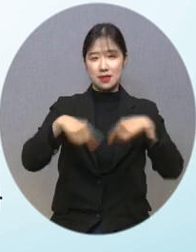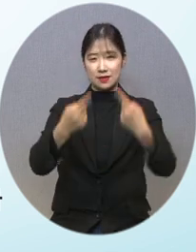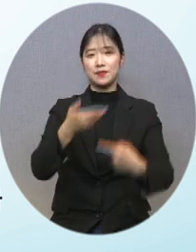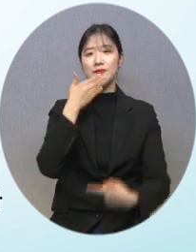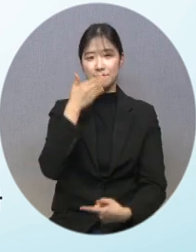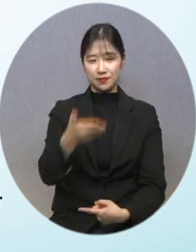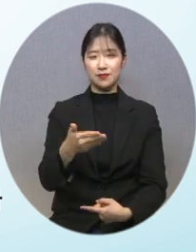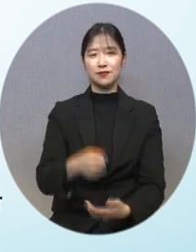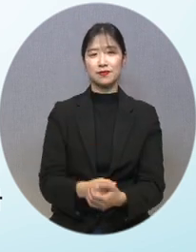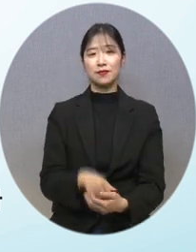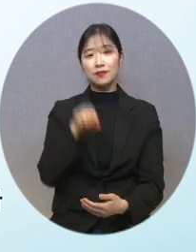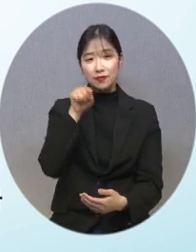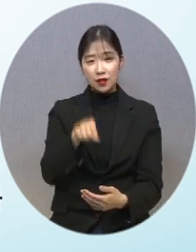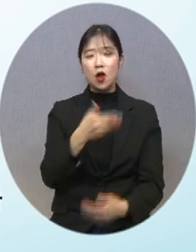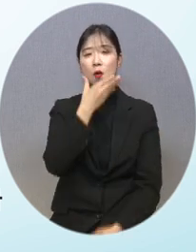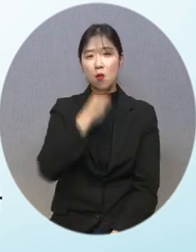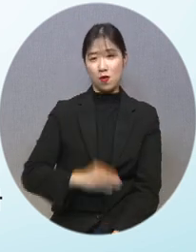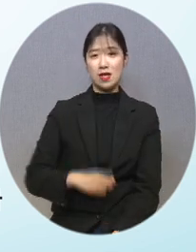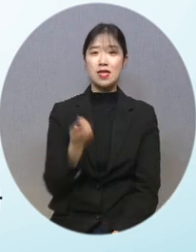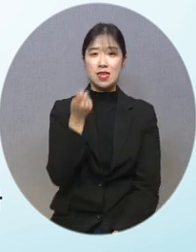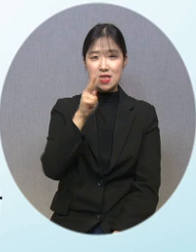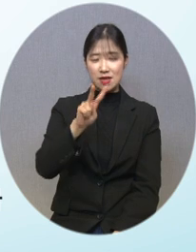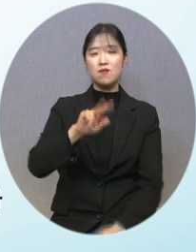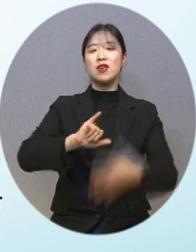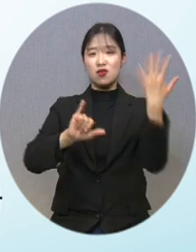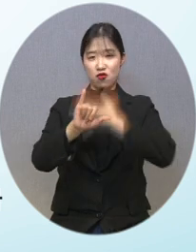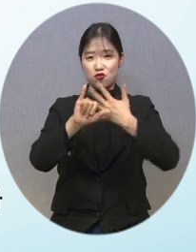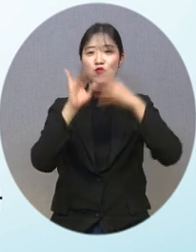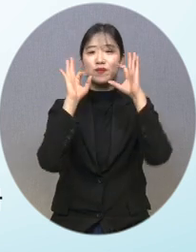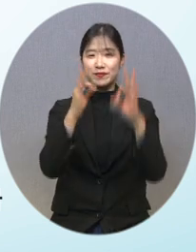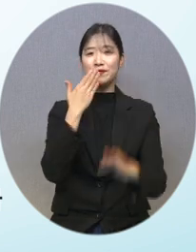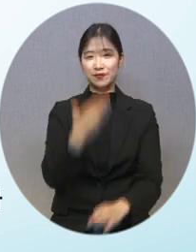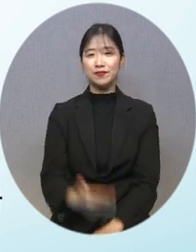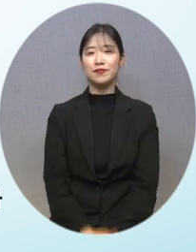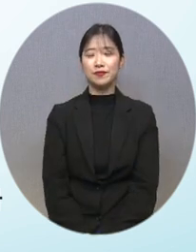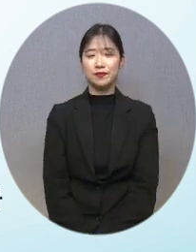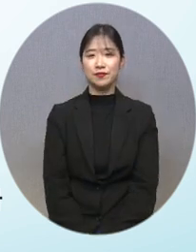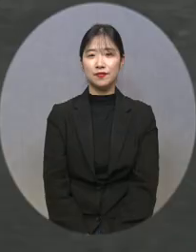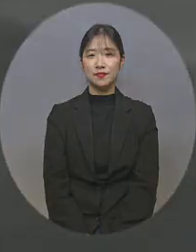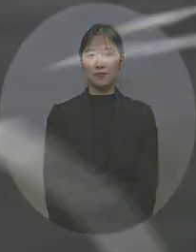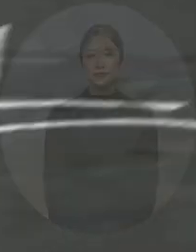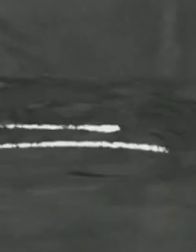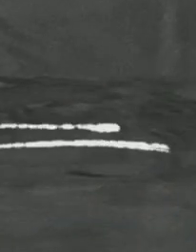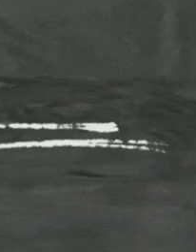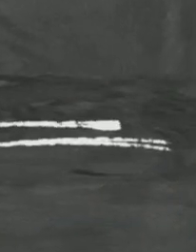됩니다. 해당 프로그램은 복지TV 유튜브 채널로 다시 볼수 있습니다.